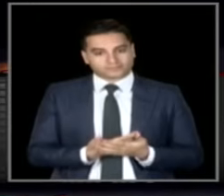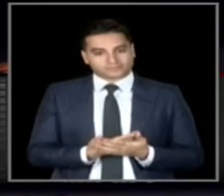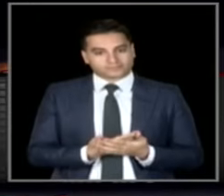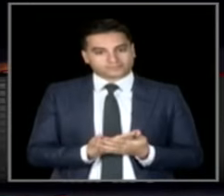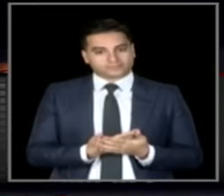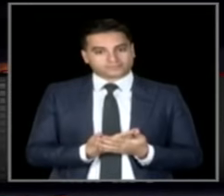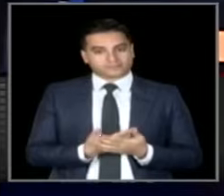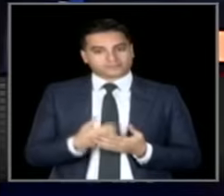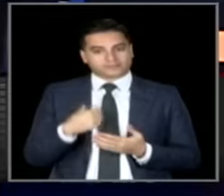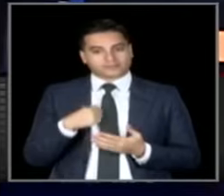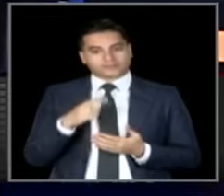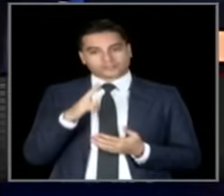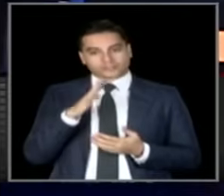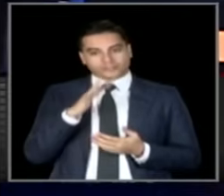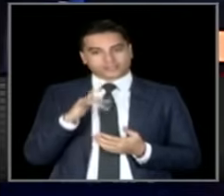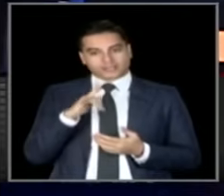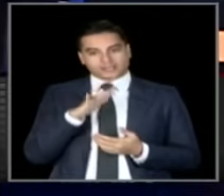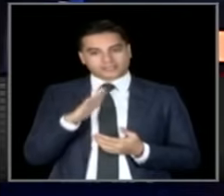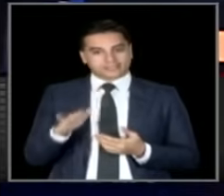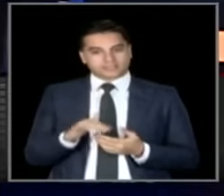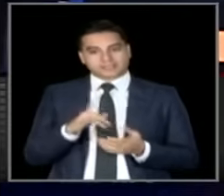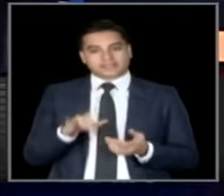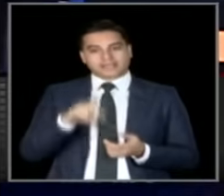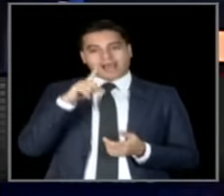إيه الأندية؟ تشيلسي، مان سيتي، ريال مدريد.